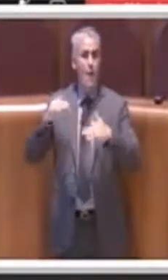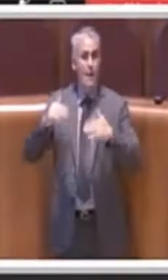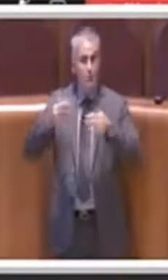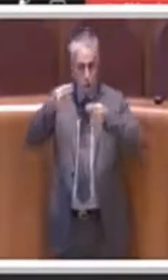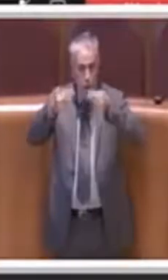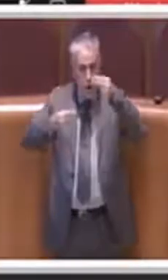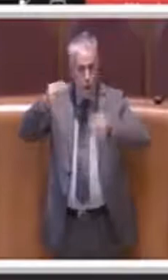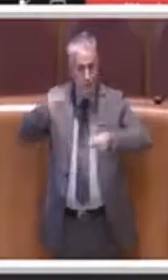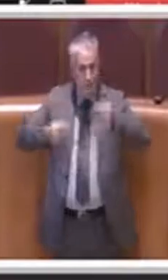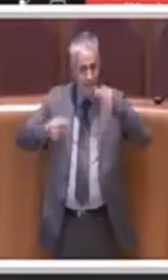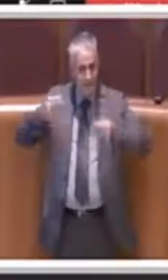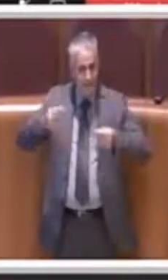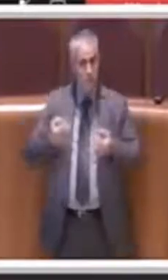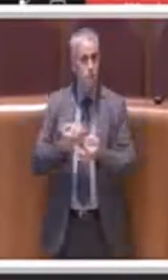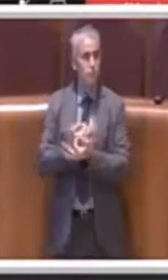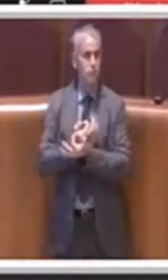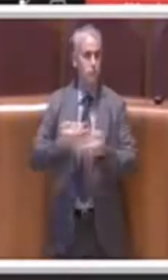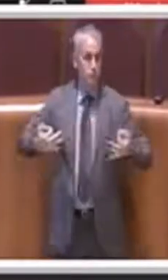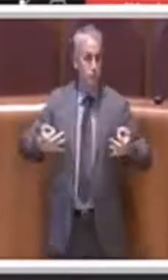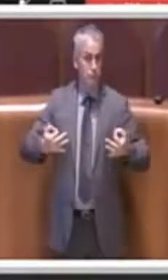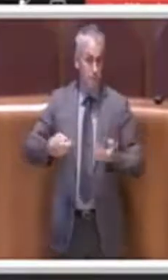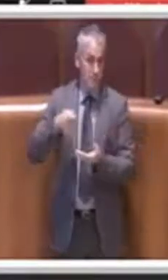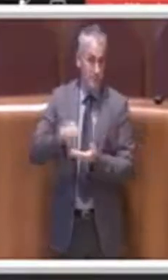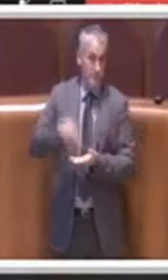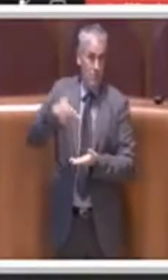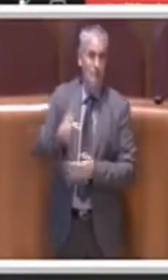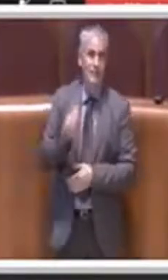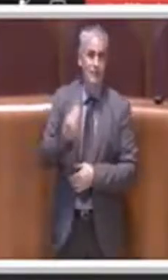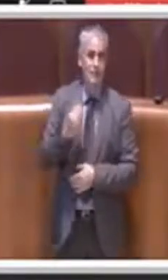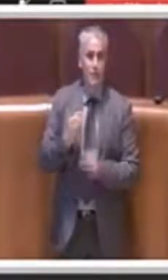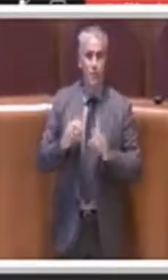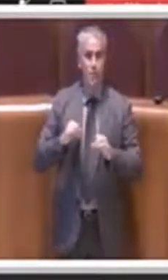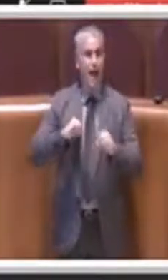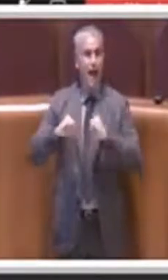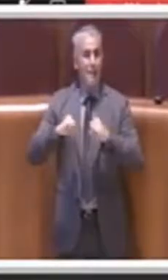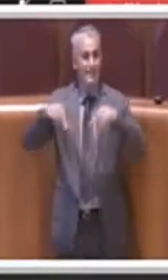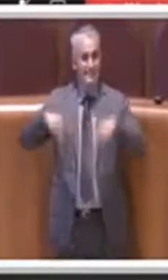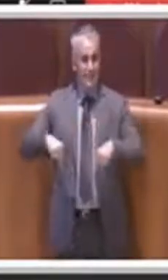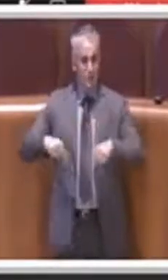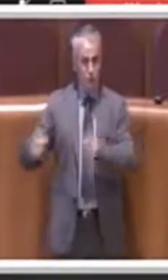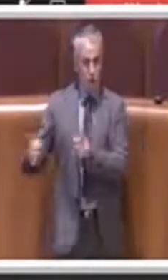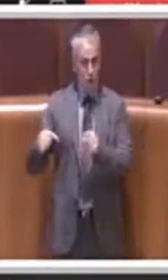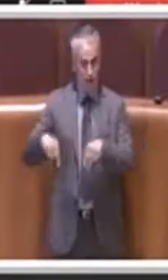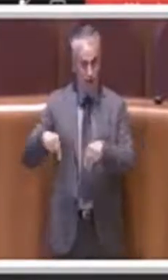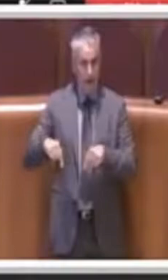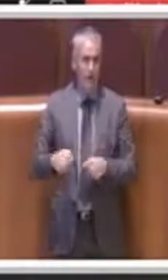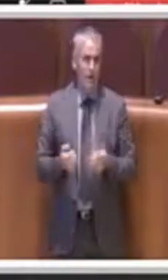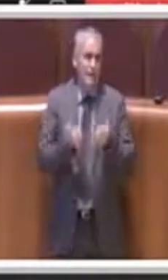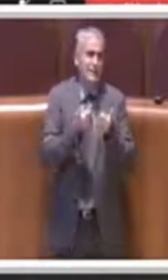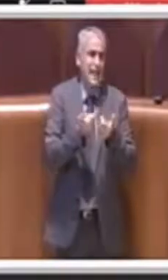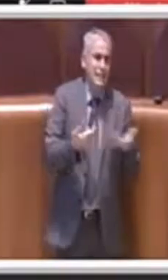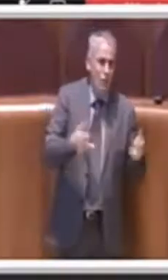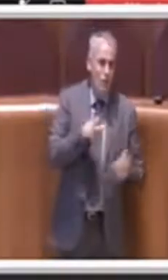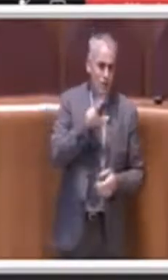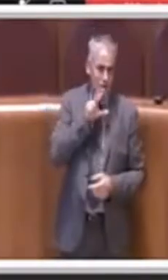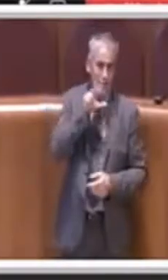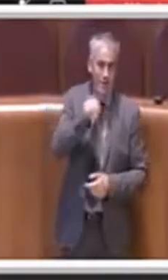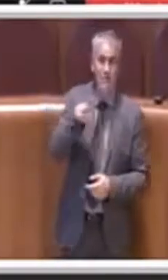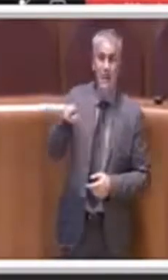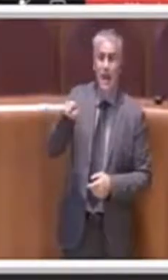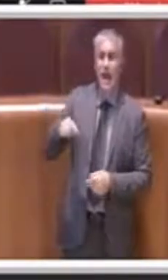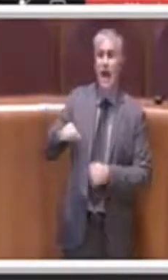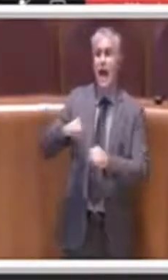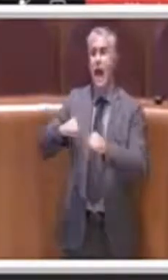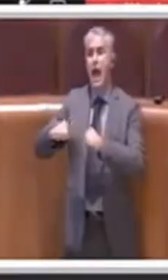conti. E perché è importante? Perché è evidente che un'amministrazione che spesso viene detto che l'amministrazione in